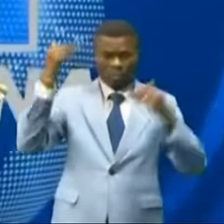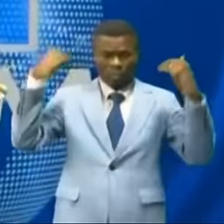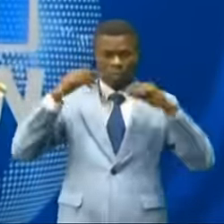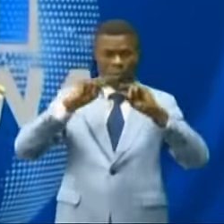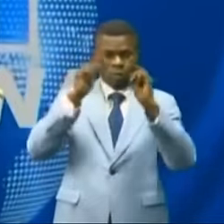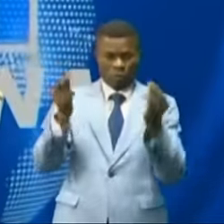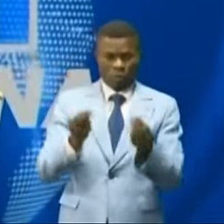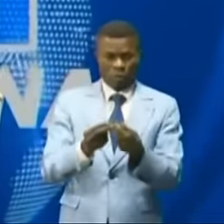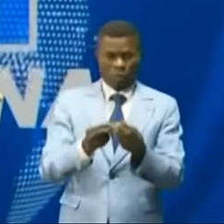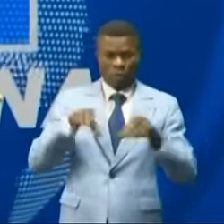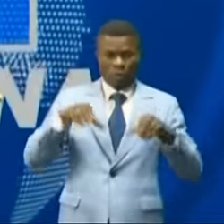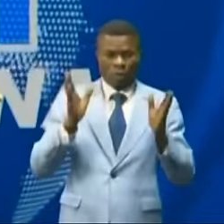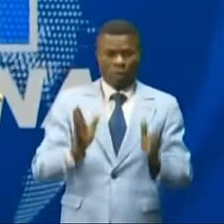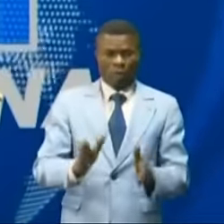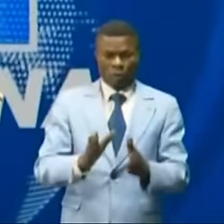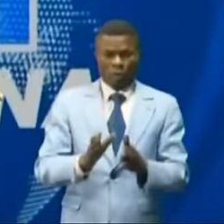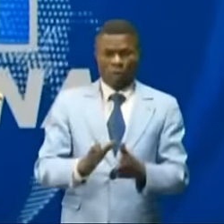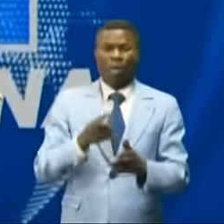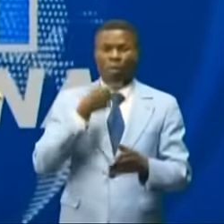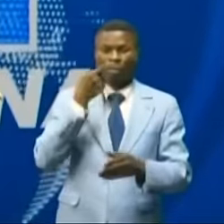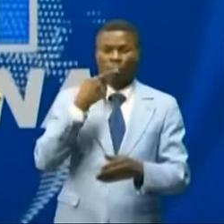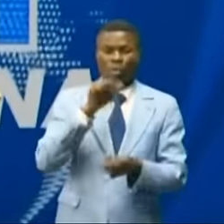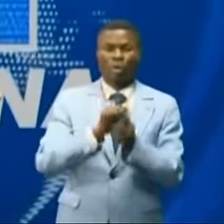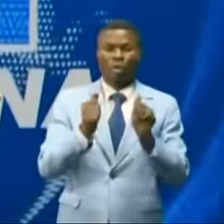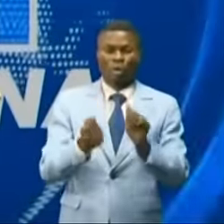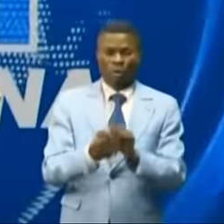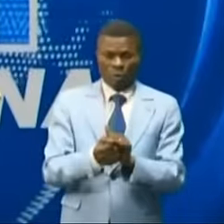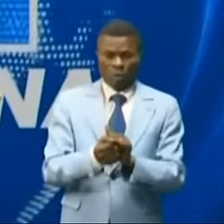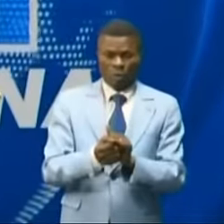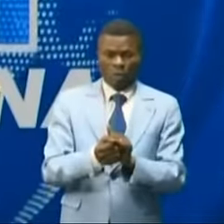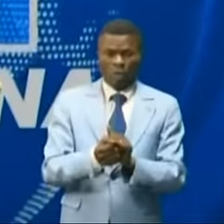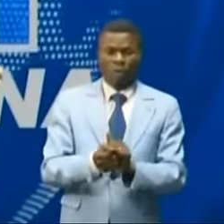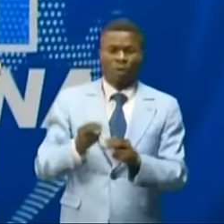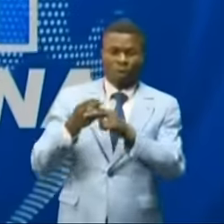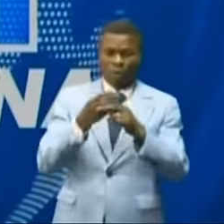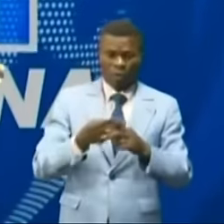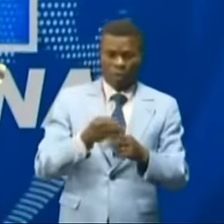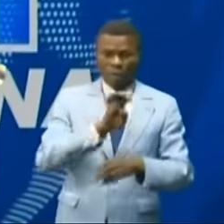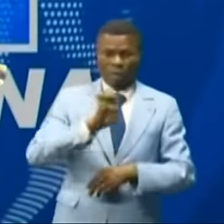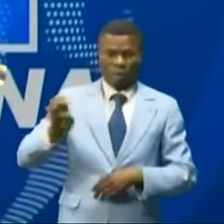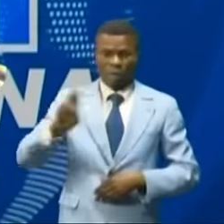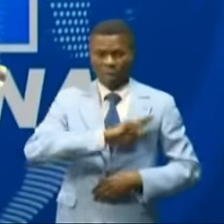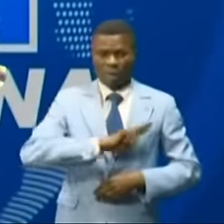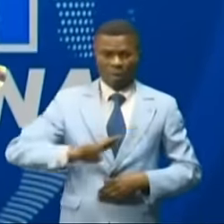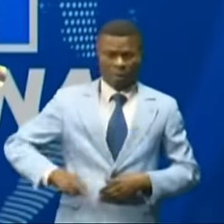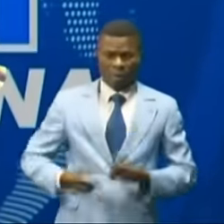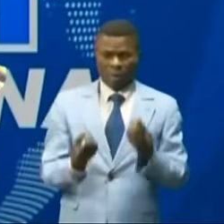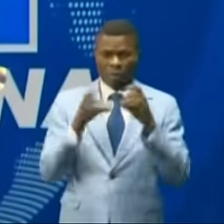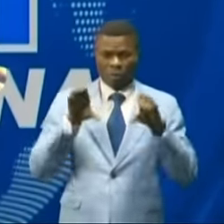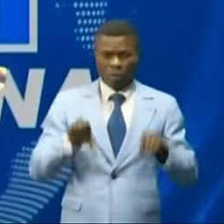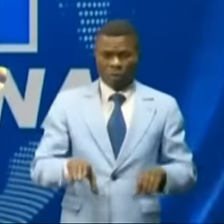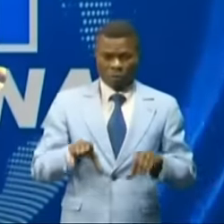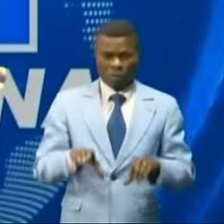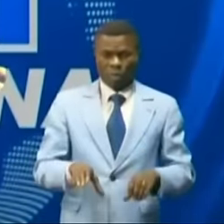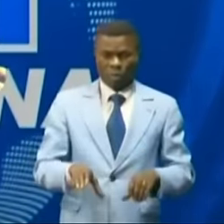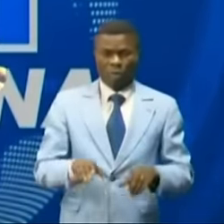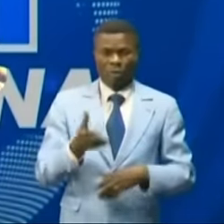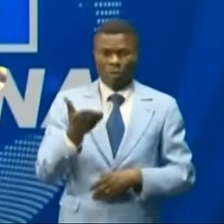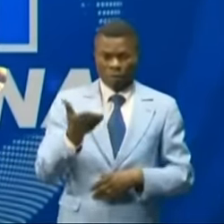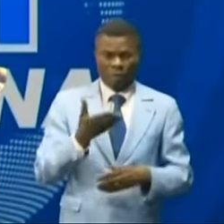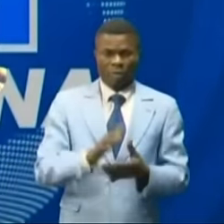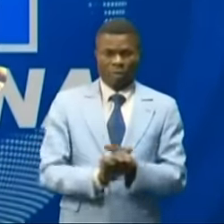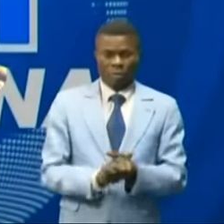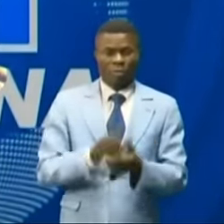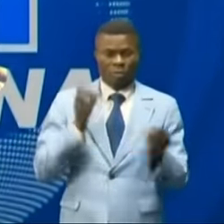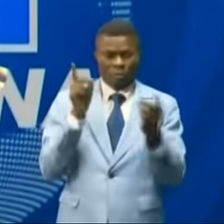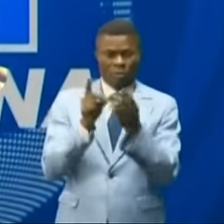délégation congolaise a évoqué la situation sécuritaire et humanitaire précaire dans l'est de la RDC